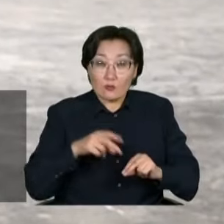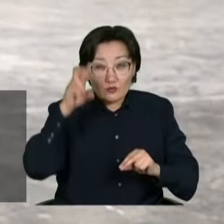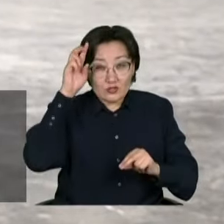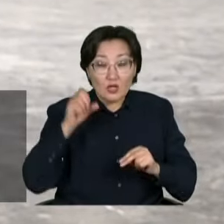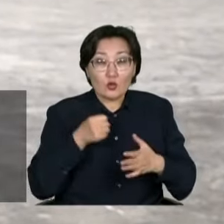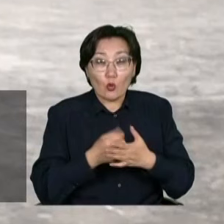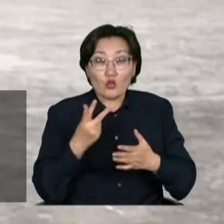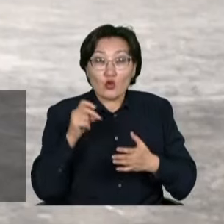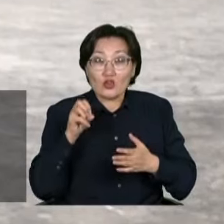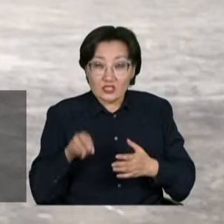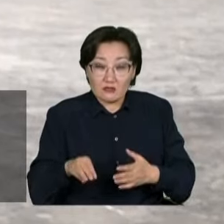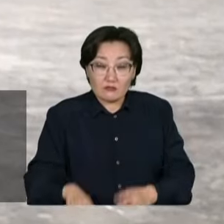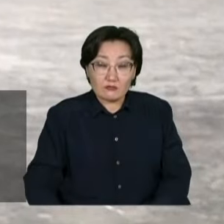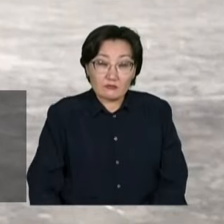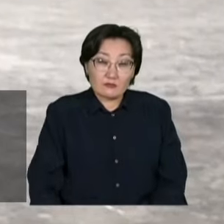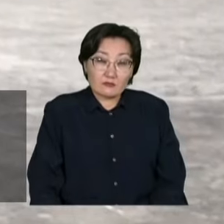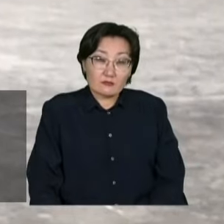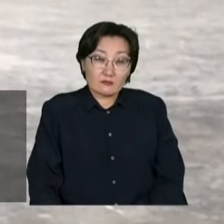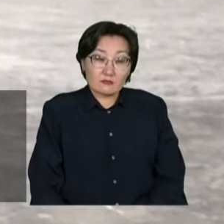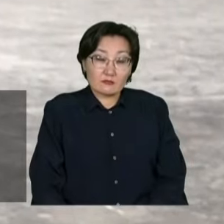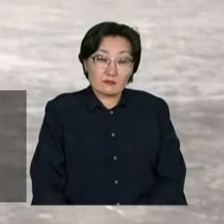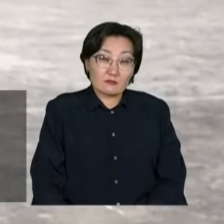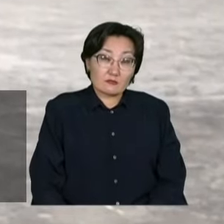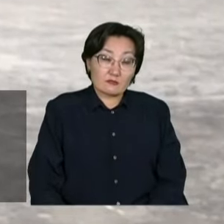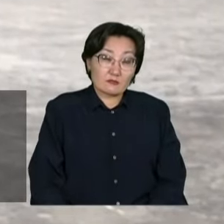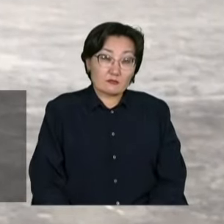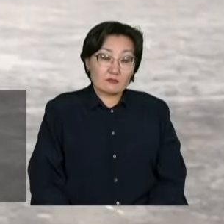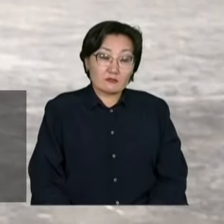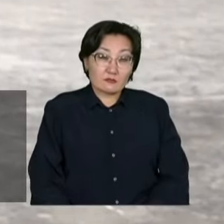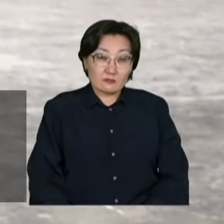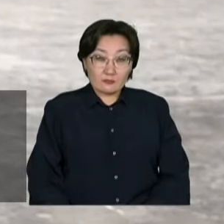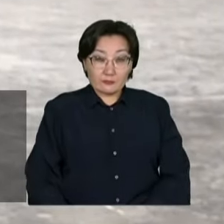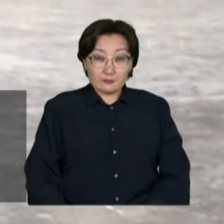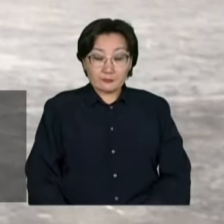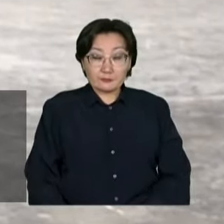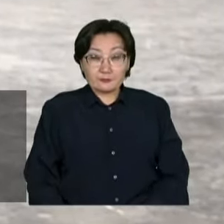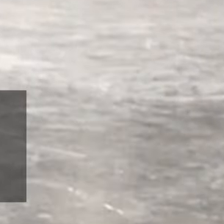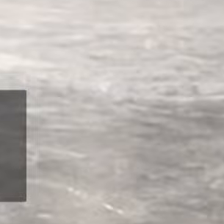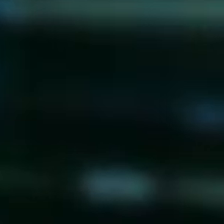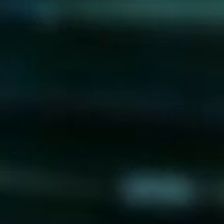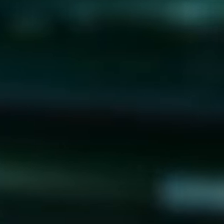до 3 лет. Далее Насипова, Нурлан Утигенов, Дастан Темирбекулы, телеканал «Алматы, Астана».